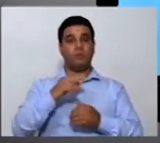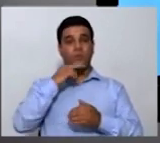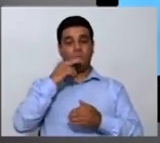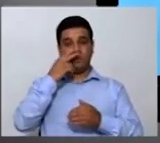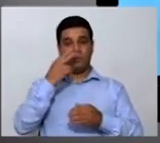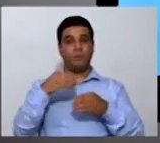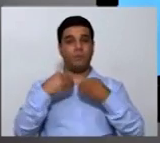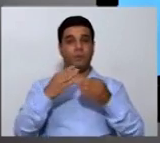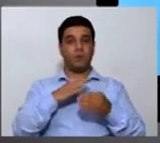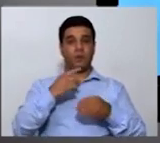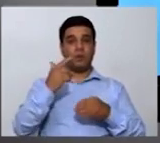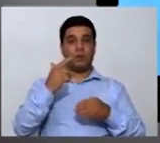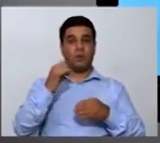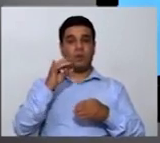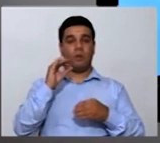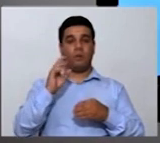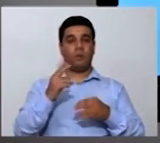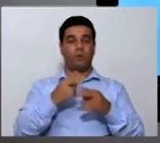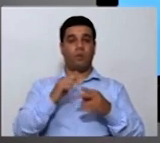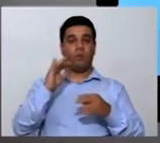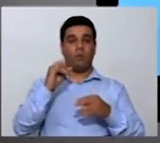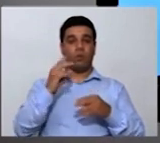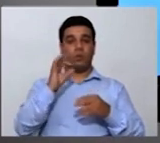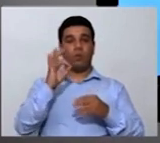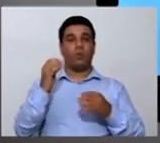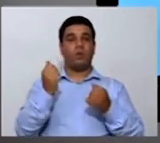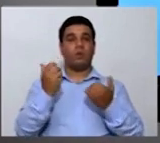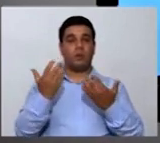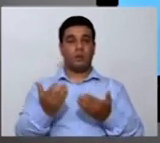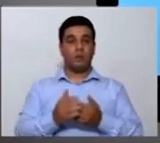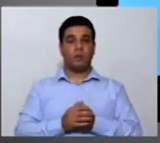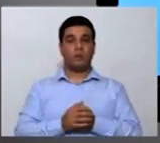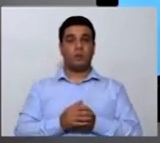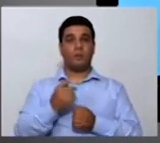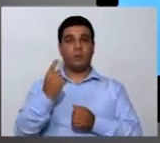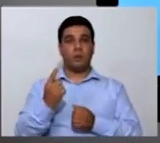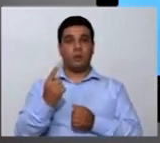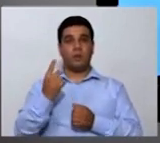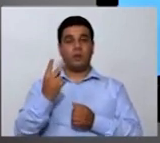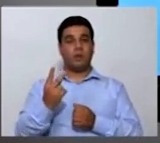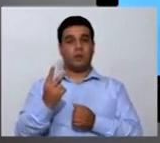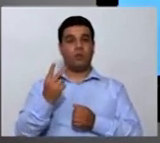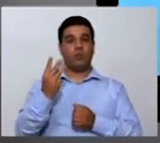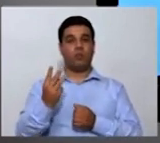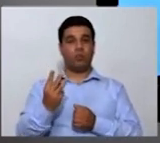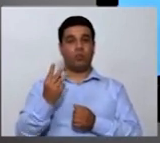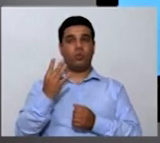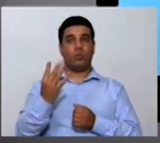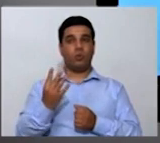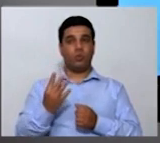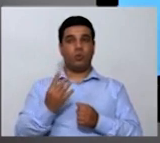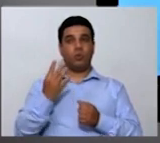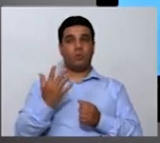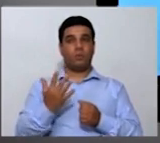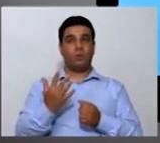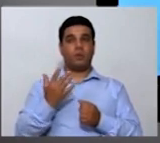bering, berilgan grafikda funksiyaning nullari nechta ekan? 1, 2, 3,